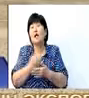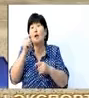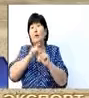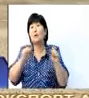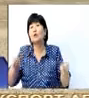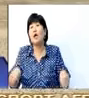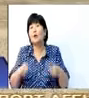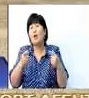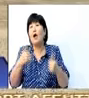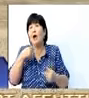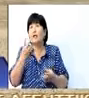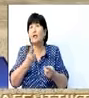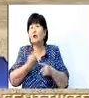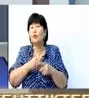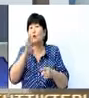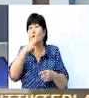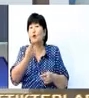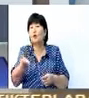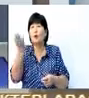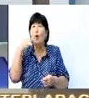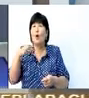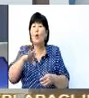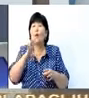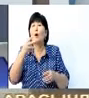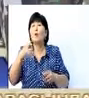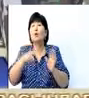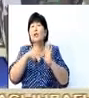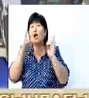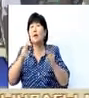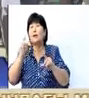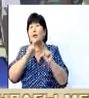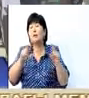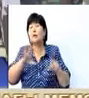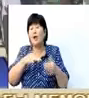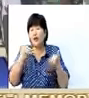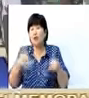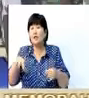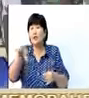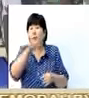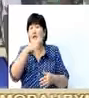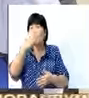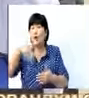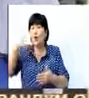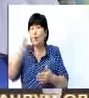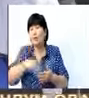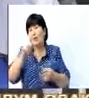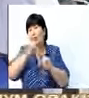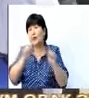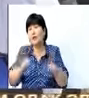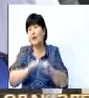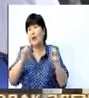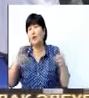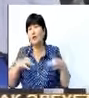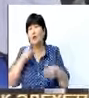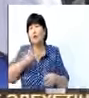ошағы бой көтерді. Айта кетейік, осыдан 4 жыл бұрын облыс бойынша 37 апаттық мектеп болса, бүгінде олардың барлығы да жойылды. Мектептің ашылу